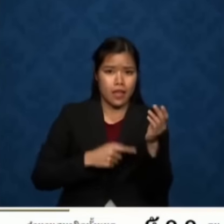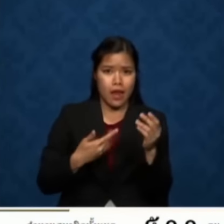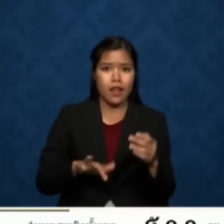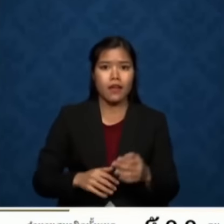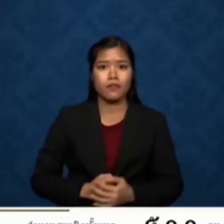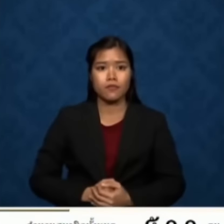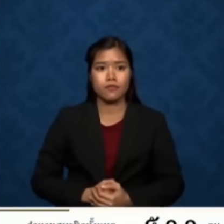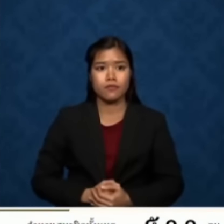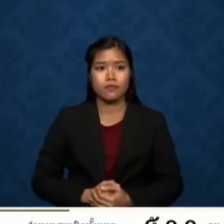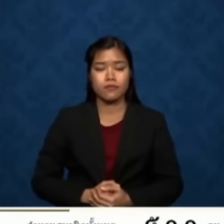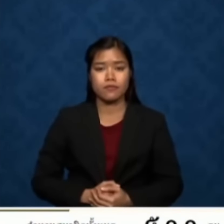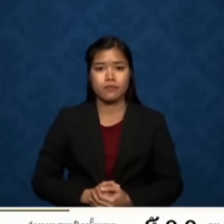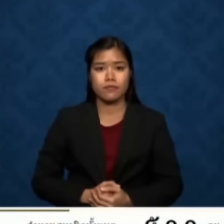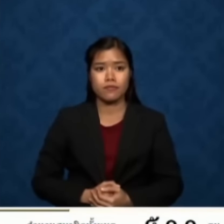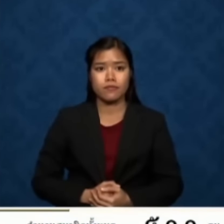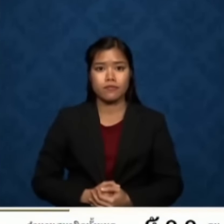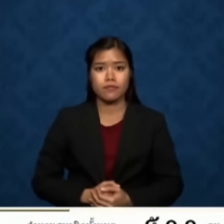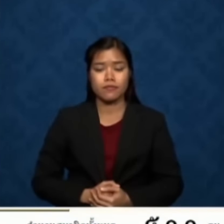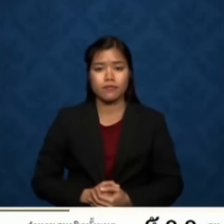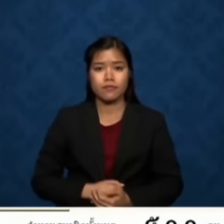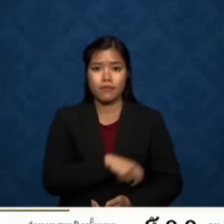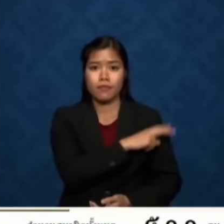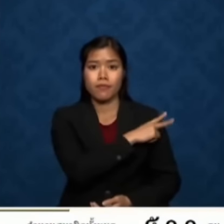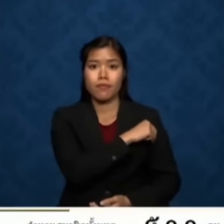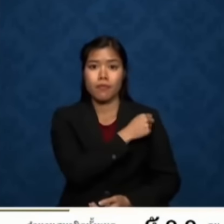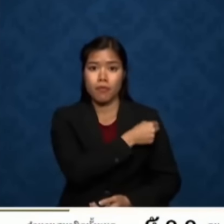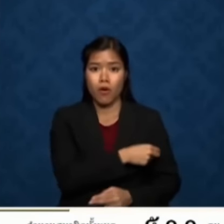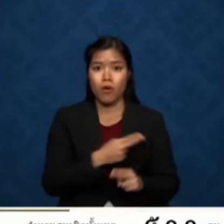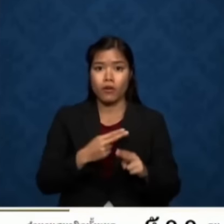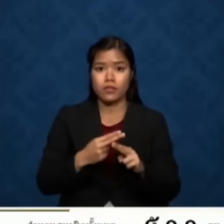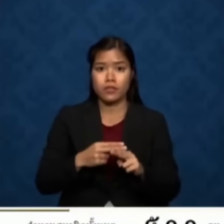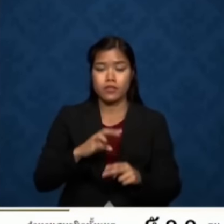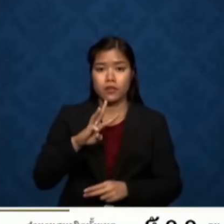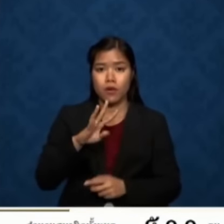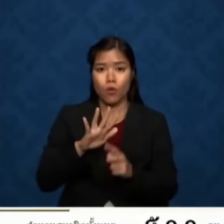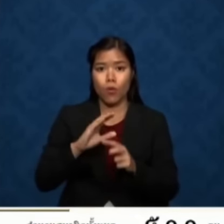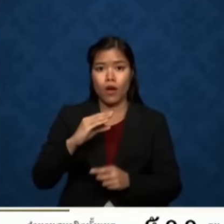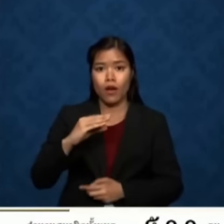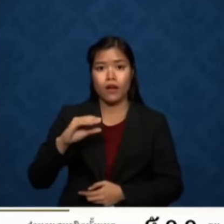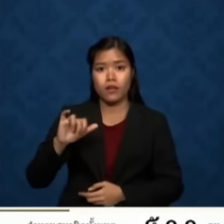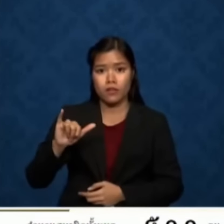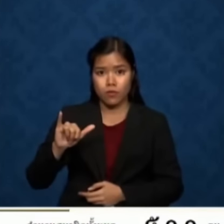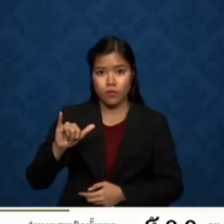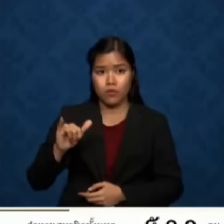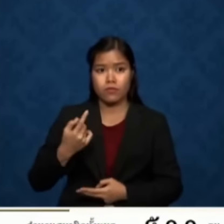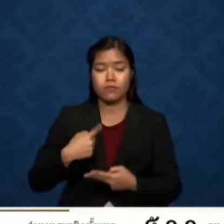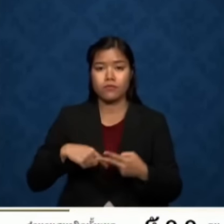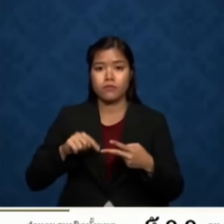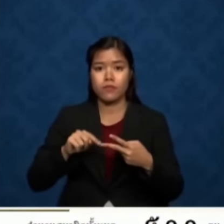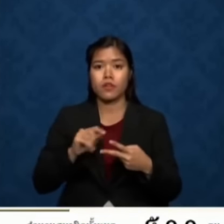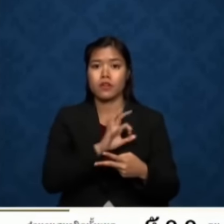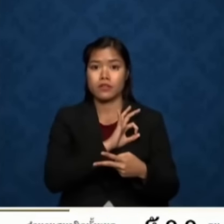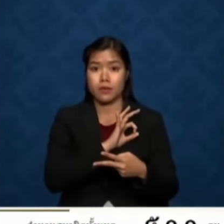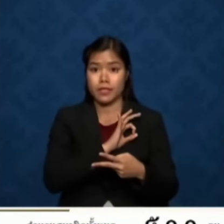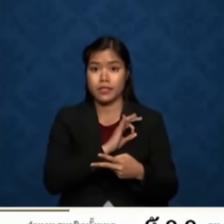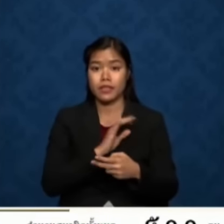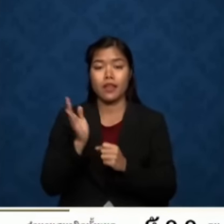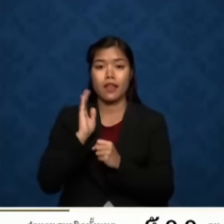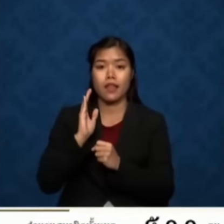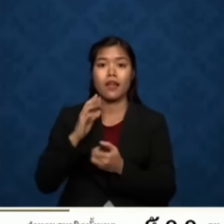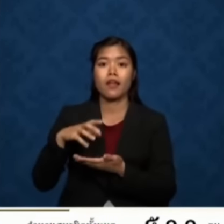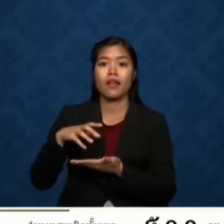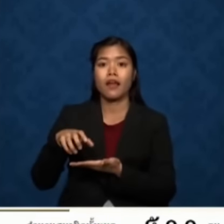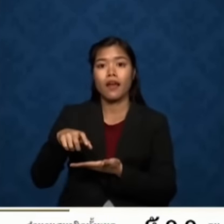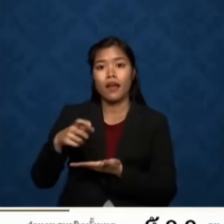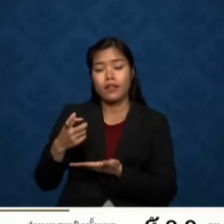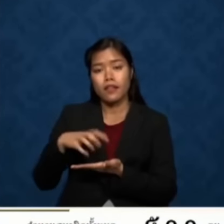ท่านคุณหมอวาโยกับคุณชัยยามพนานะฮะท่านสมาชิกที่ทรงเกียรตินะฮะก็อย่